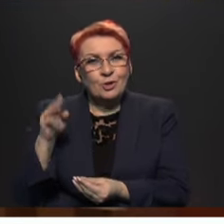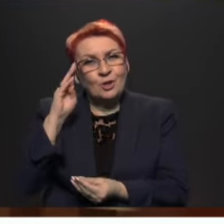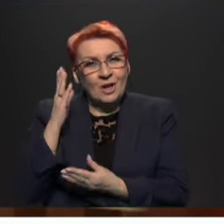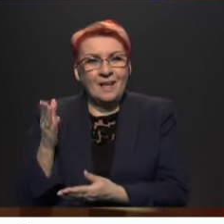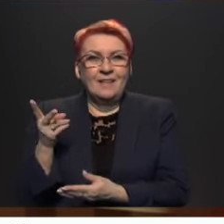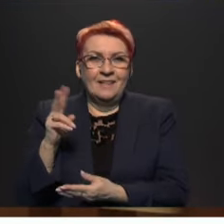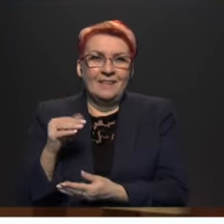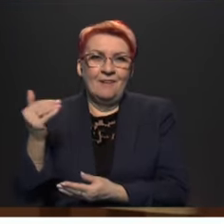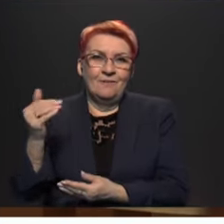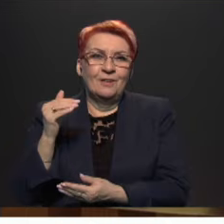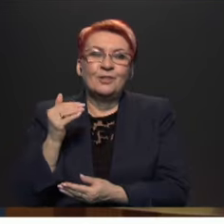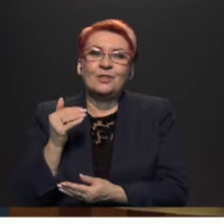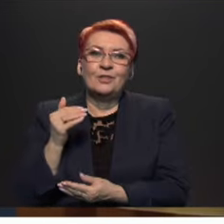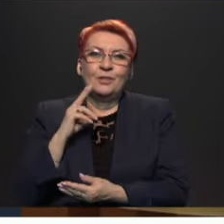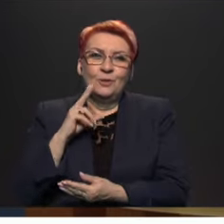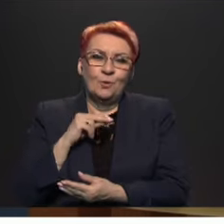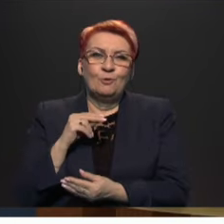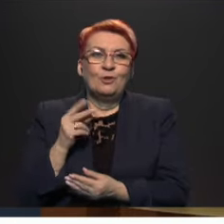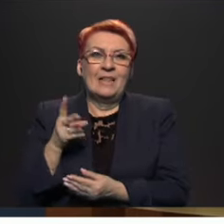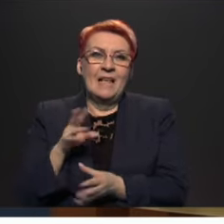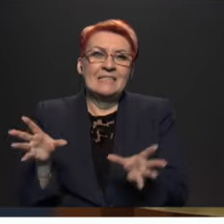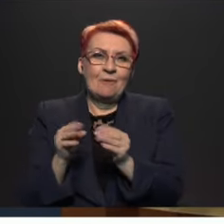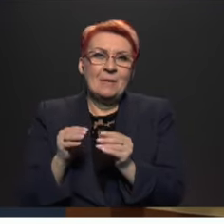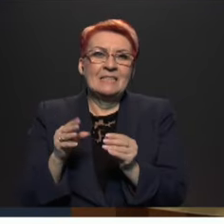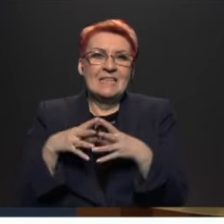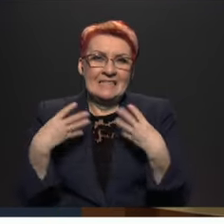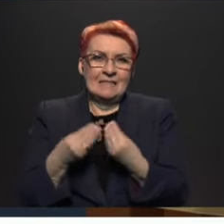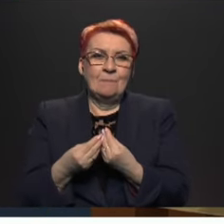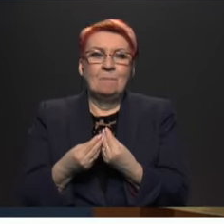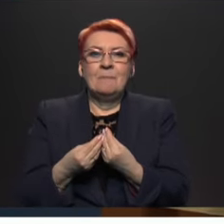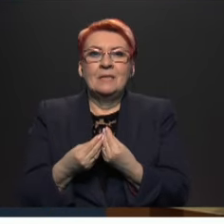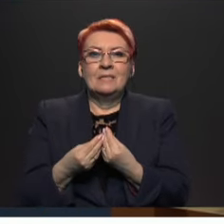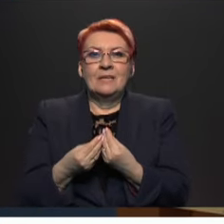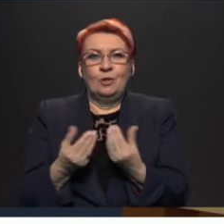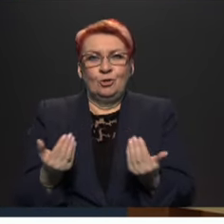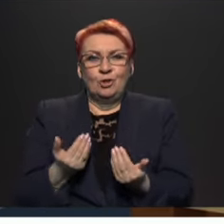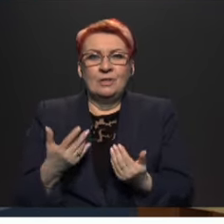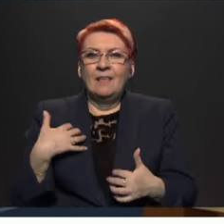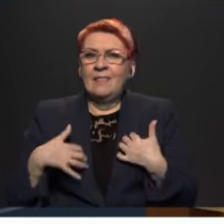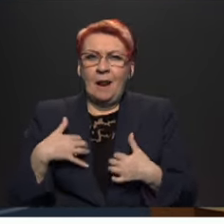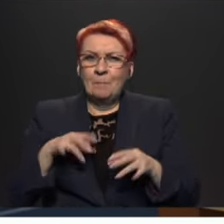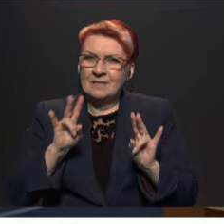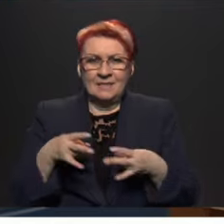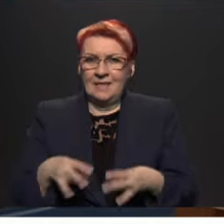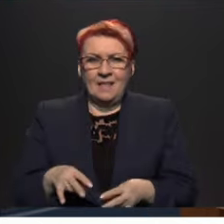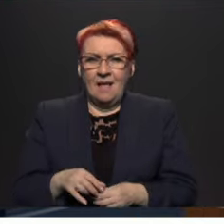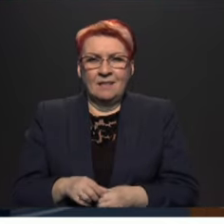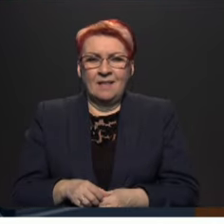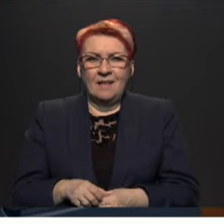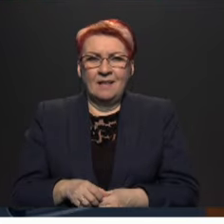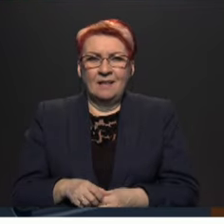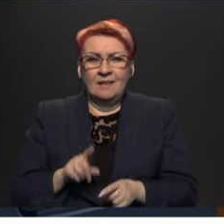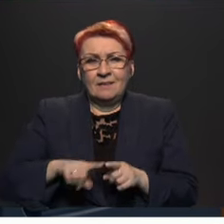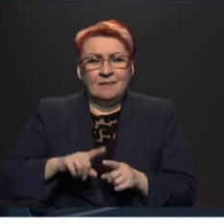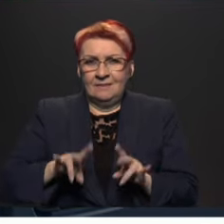для совместной жизни, семейной. В этом торопиться не стоит. Вот, нужно,